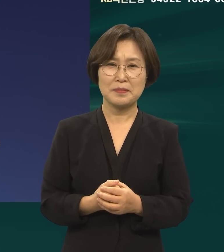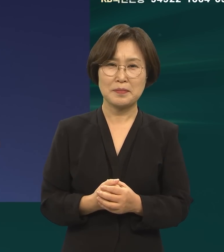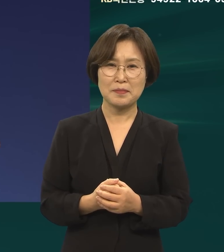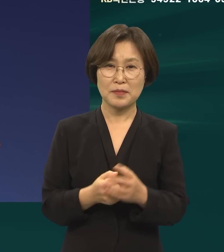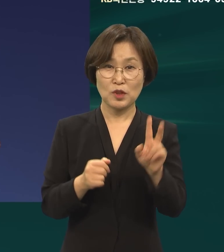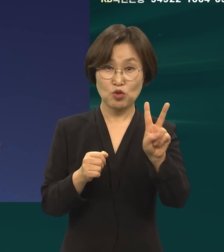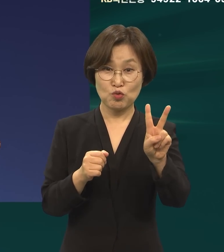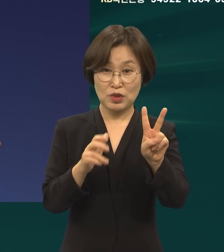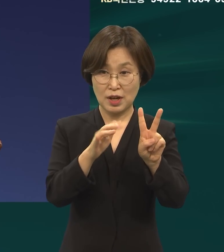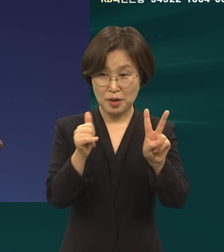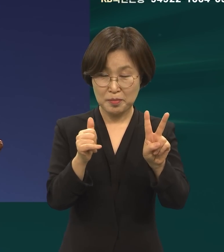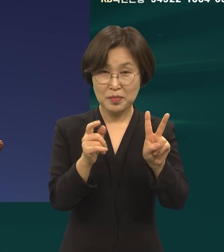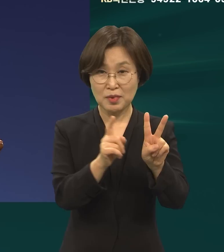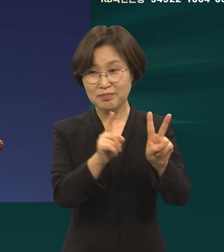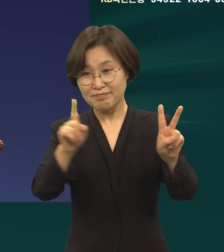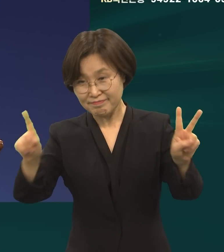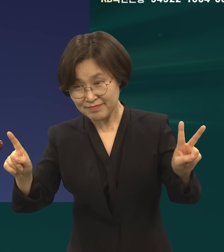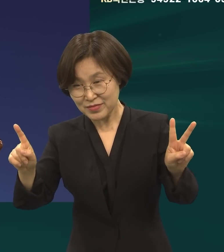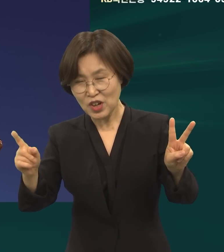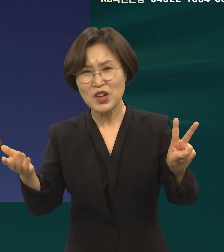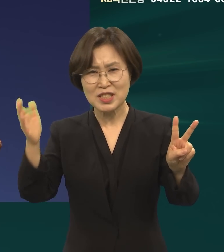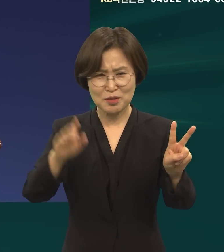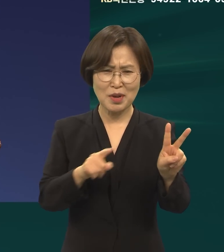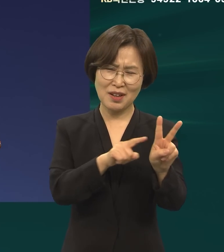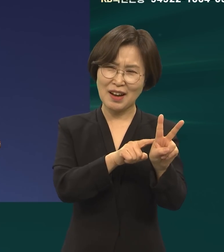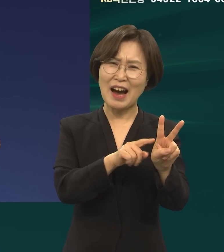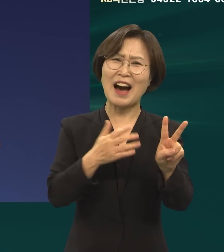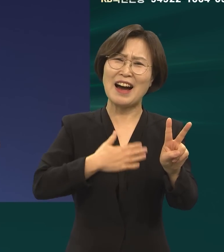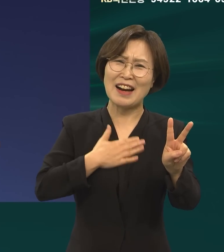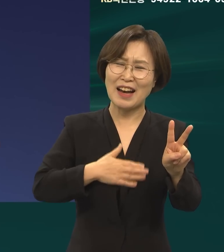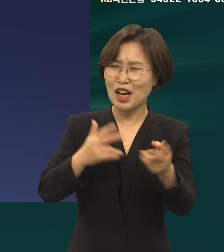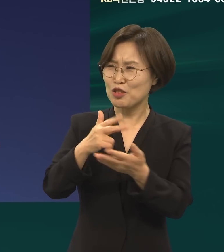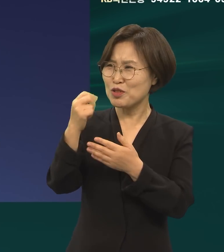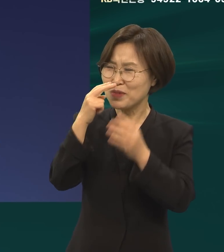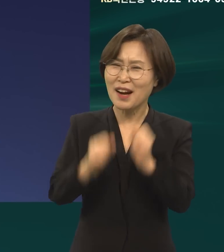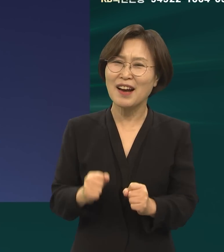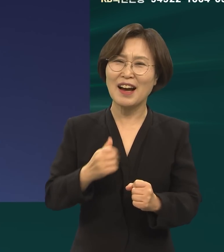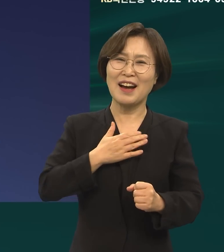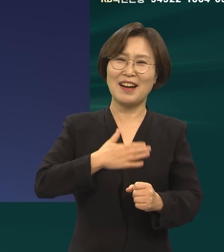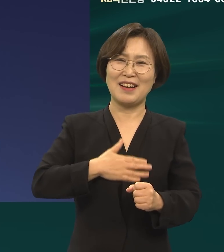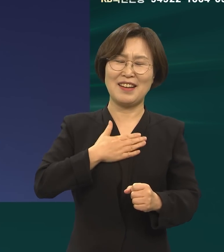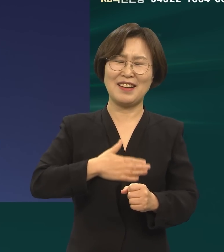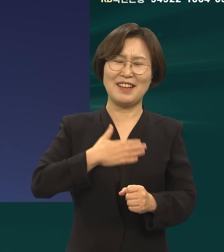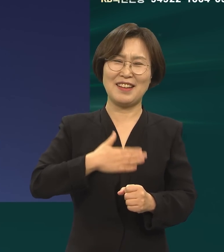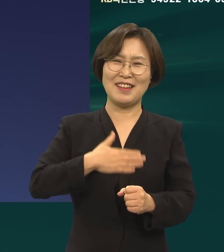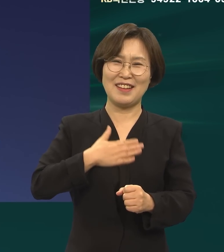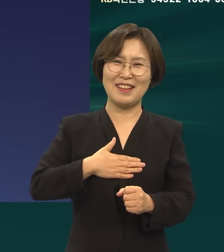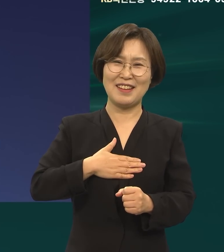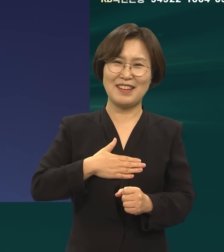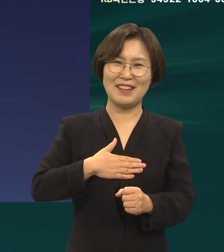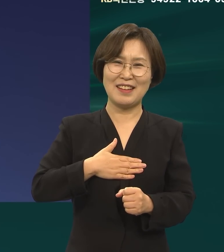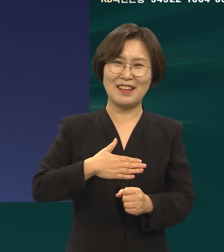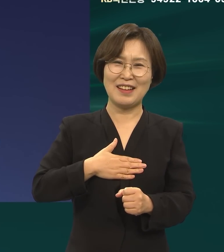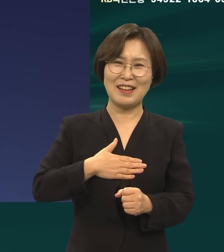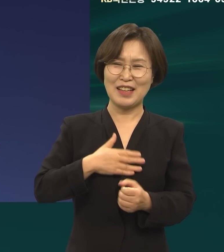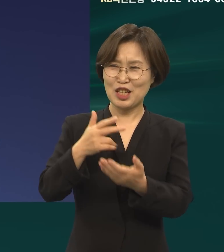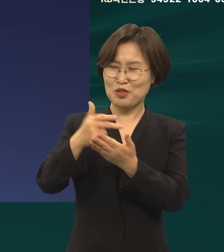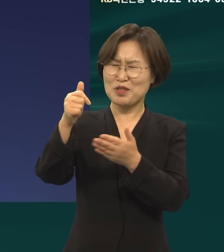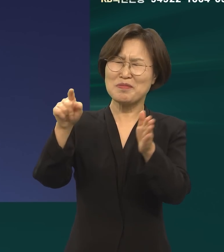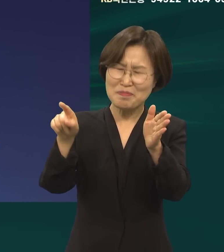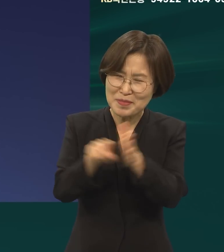그들과 안 계시고 몸으로 떠나 계신데도 이들 알아요. 주님은 살아나신 것을. 아멘. 우리는 이 주님을 믿는 게